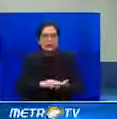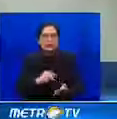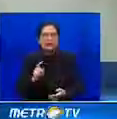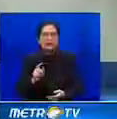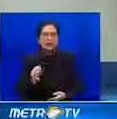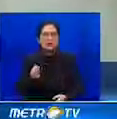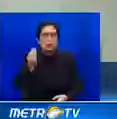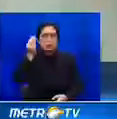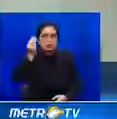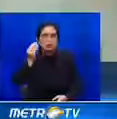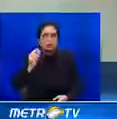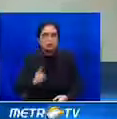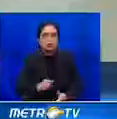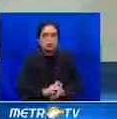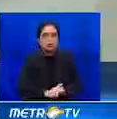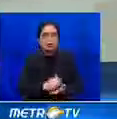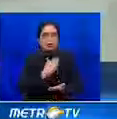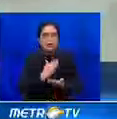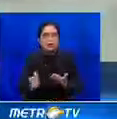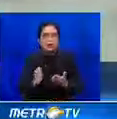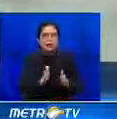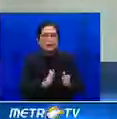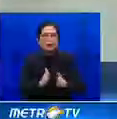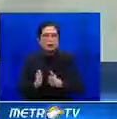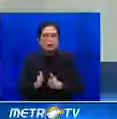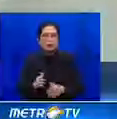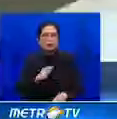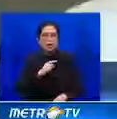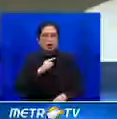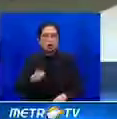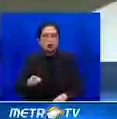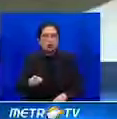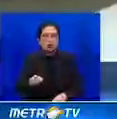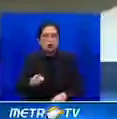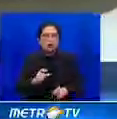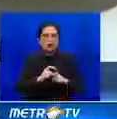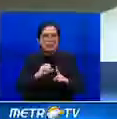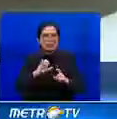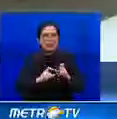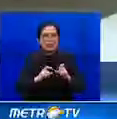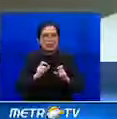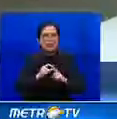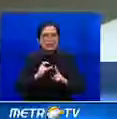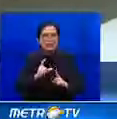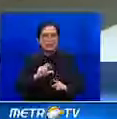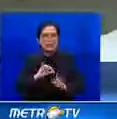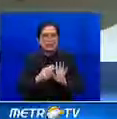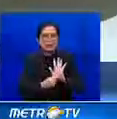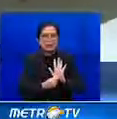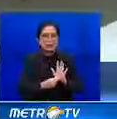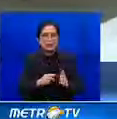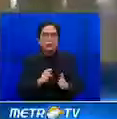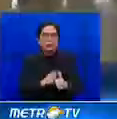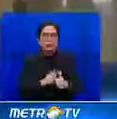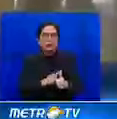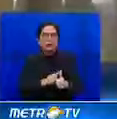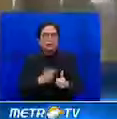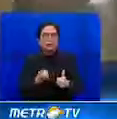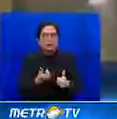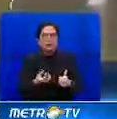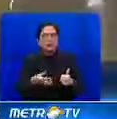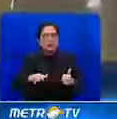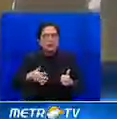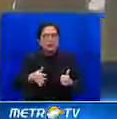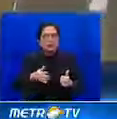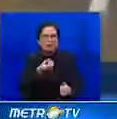kepegawaian bagi yang melanggar aturan akan dikenakan hukuman disiplin dengan tiga kategori pertama disiplin ringan yakni